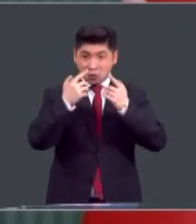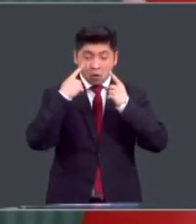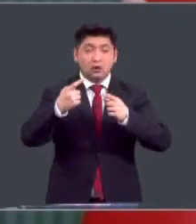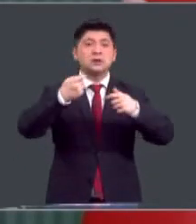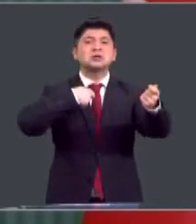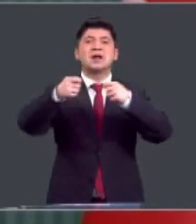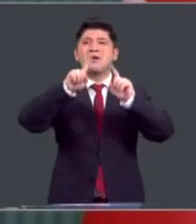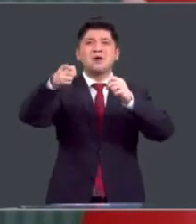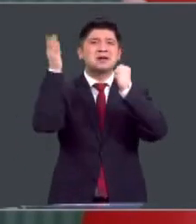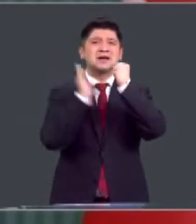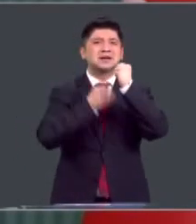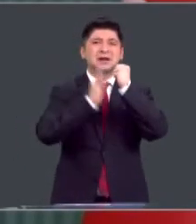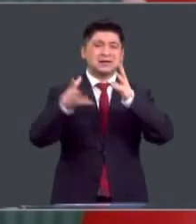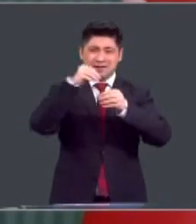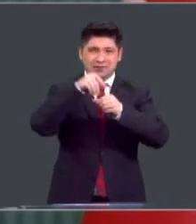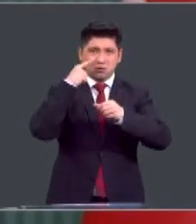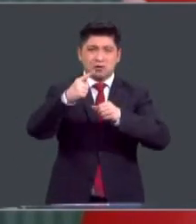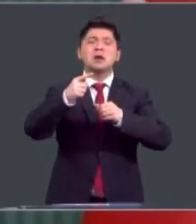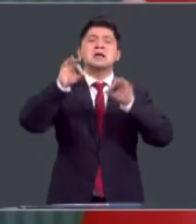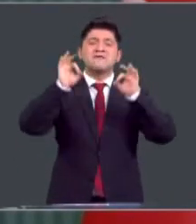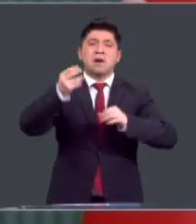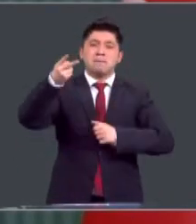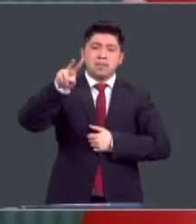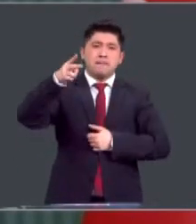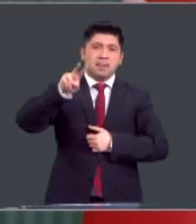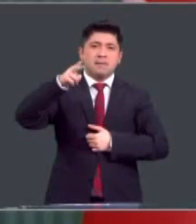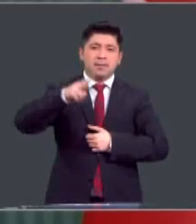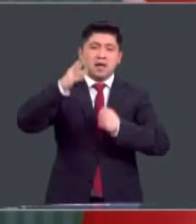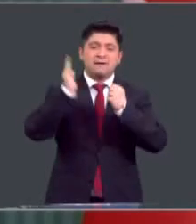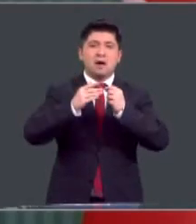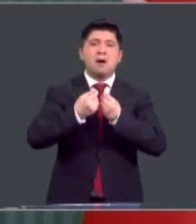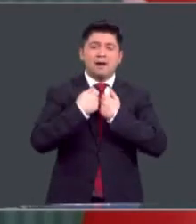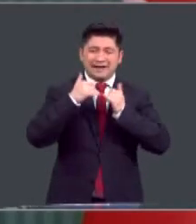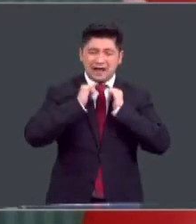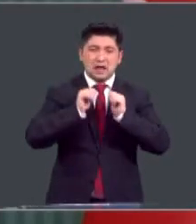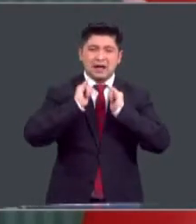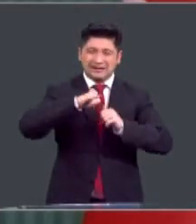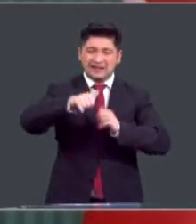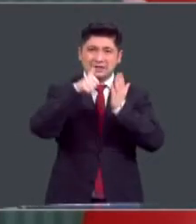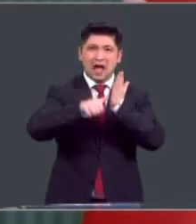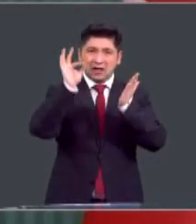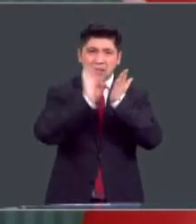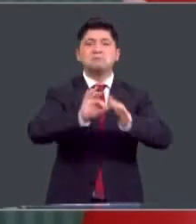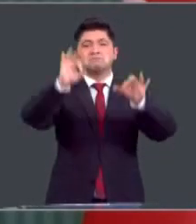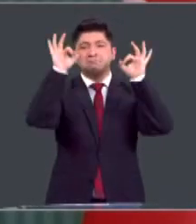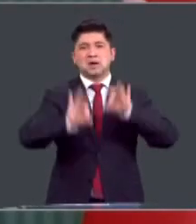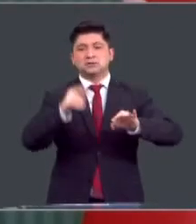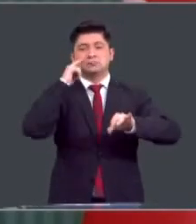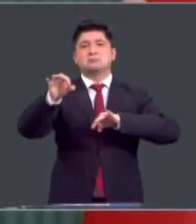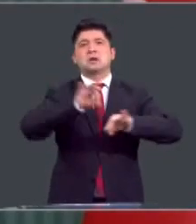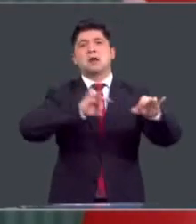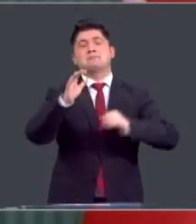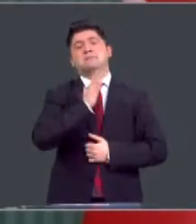esnaflarımıza yönelik kısıtlamaların kademeli olarak gevşetilmesi ile ilgili takvimi de başlatmayı